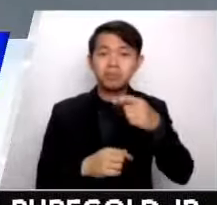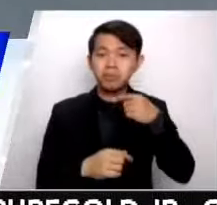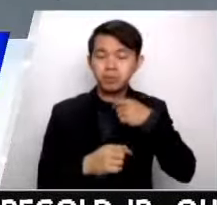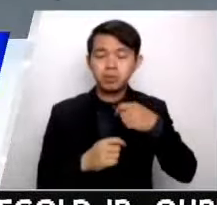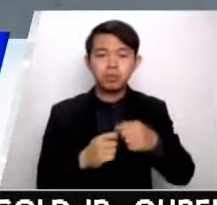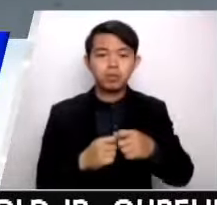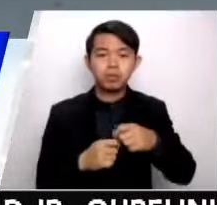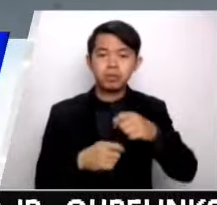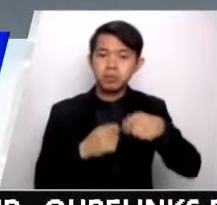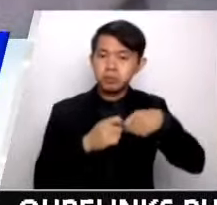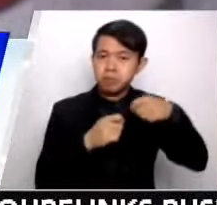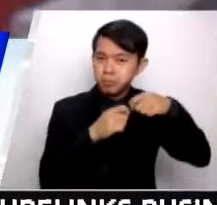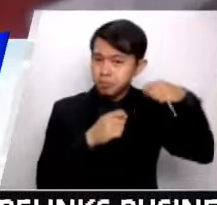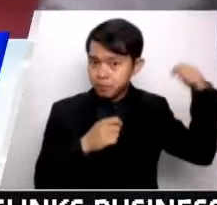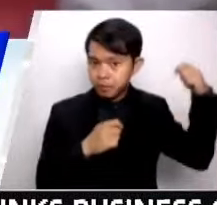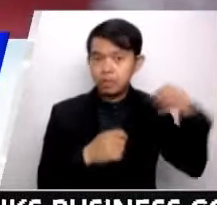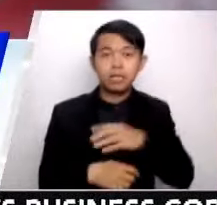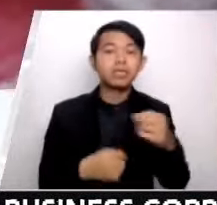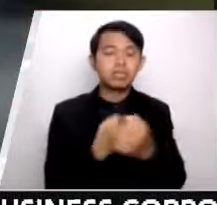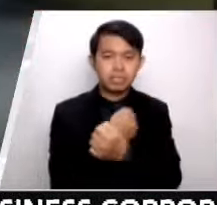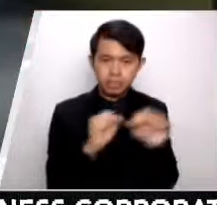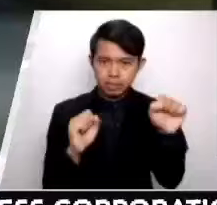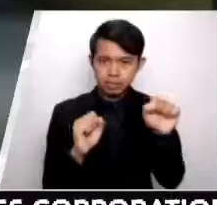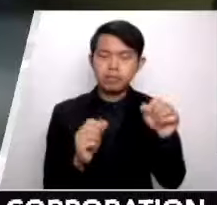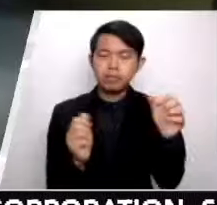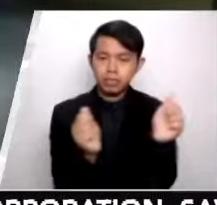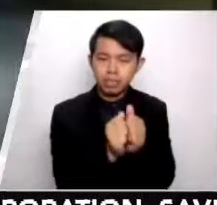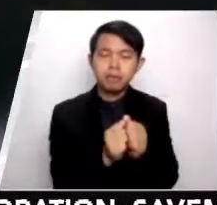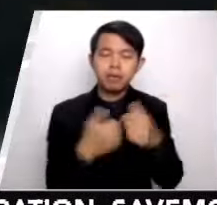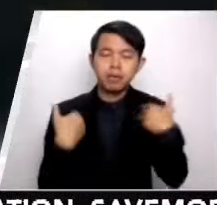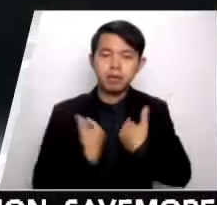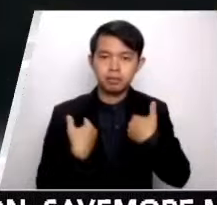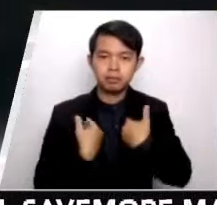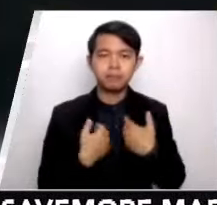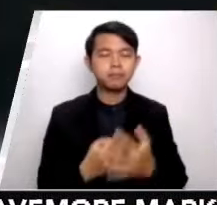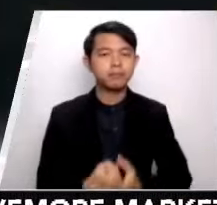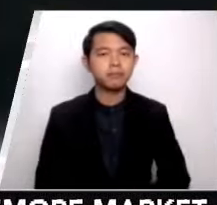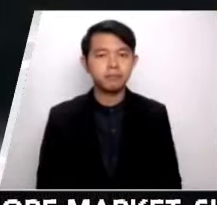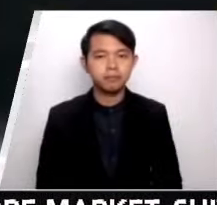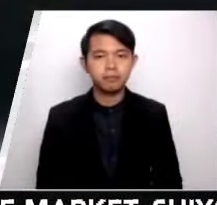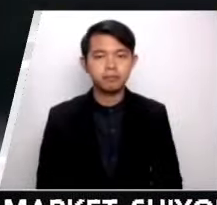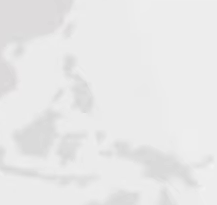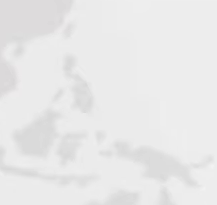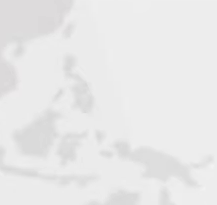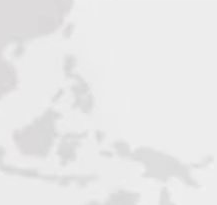isalba rin ang stray animals. Joseph Morong, nagbabalita para sa GMA Integrated News.